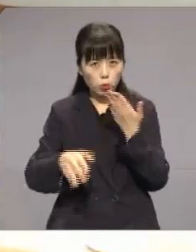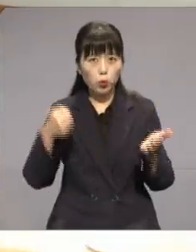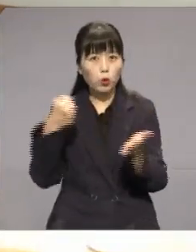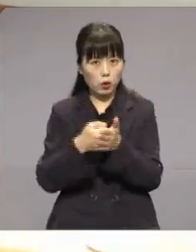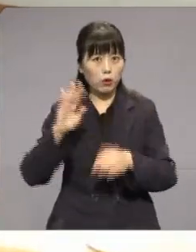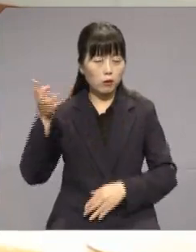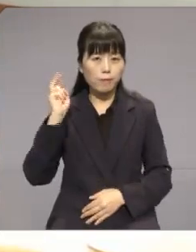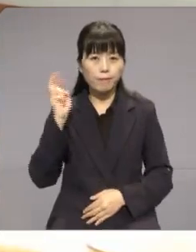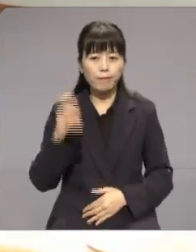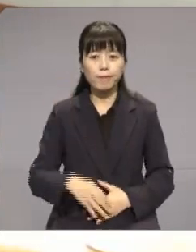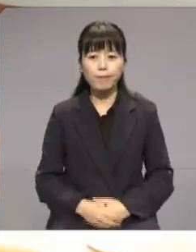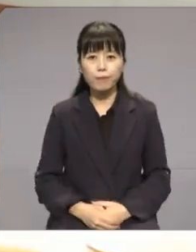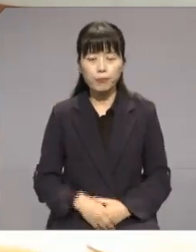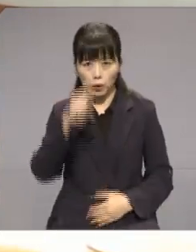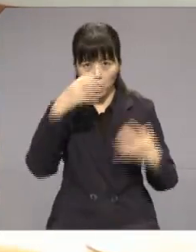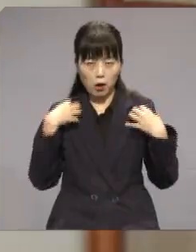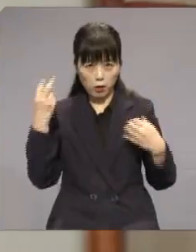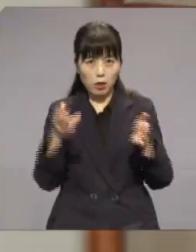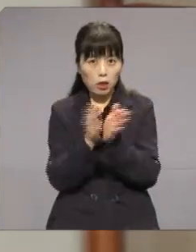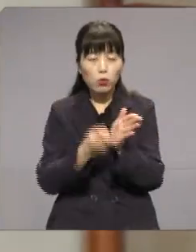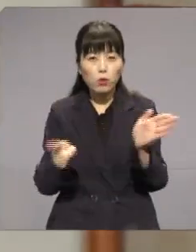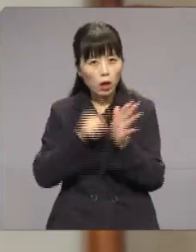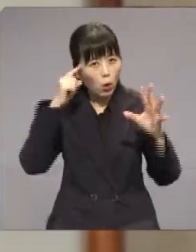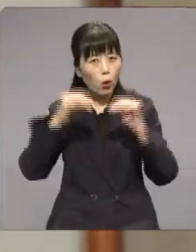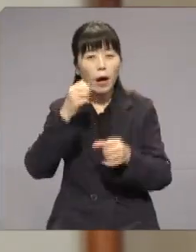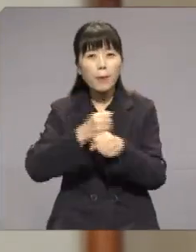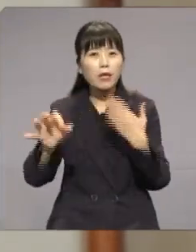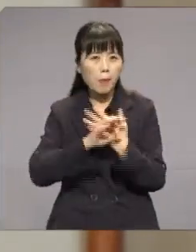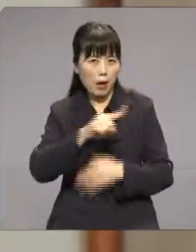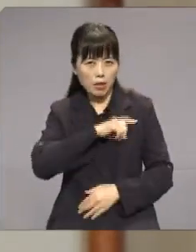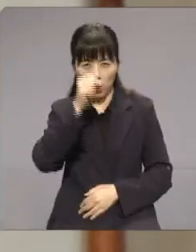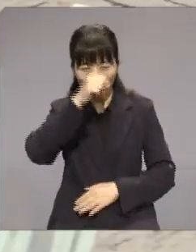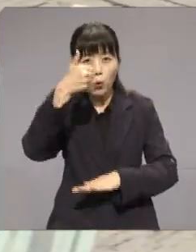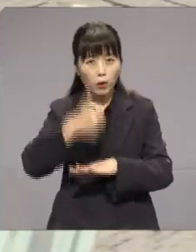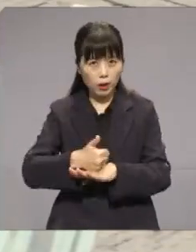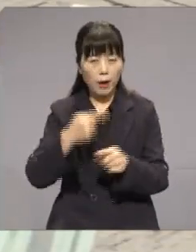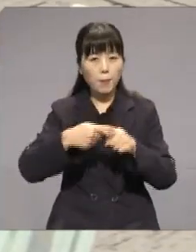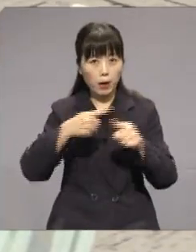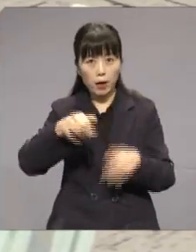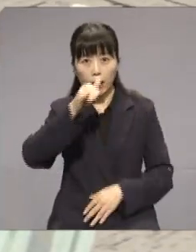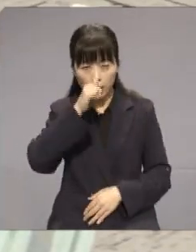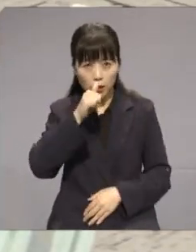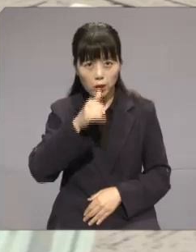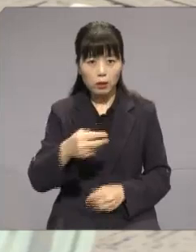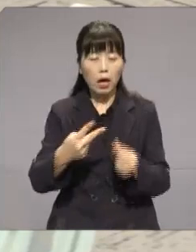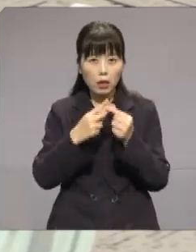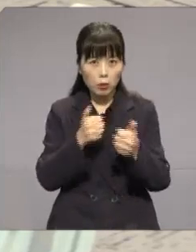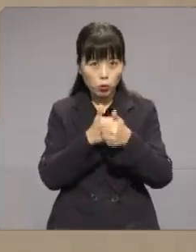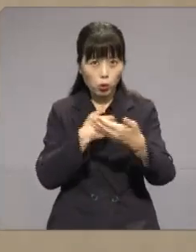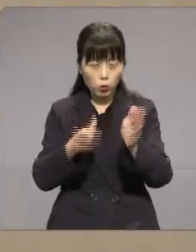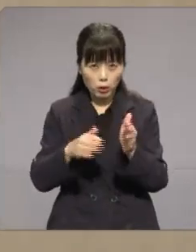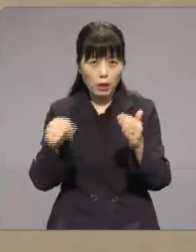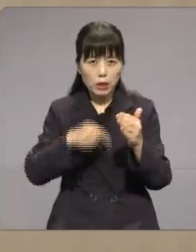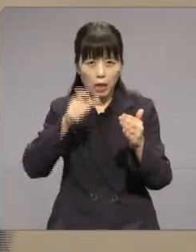정할 걸로 예상됩니다. 정권 재창출을 위해 공감대를 형성하면 가장 좋은 결과라는 평가가 나오는 가운데